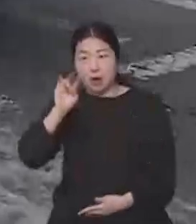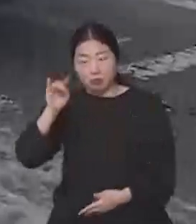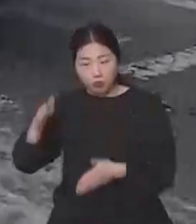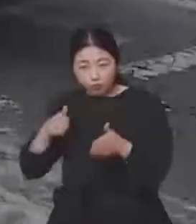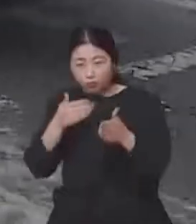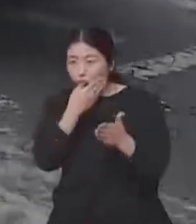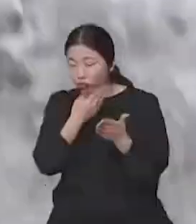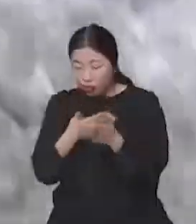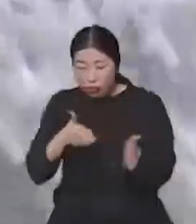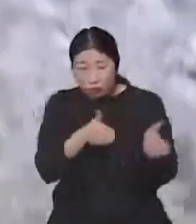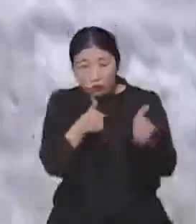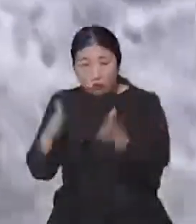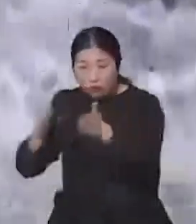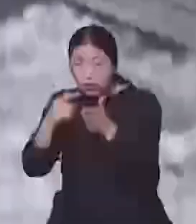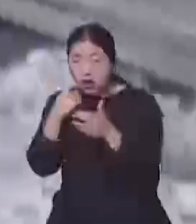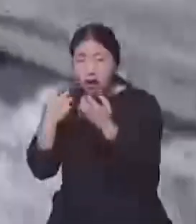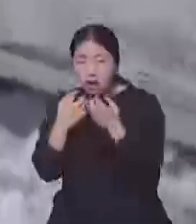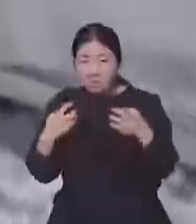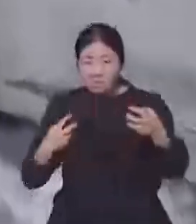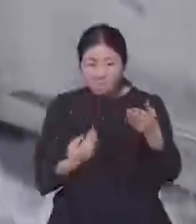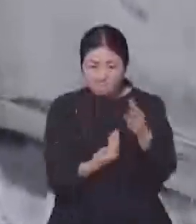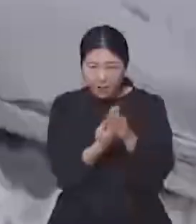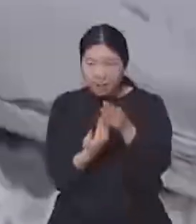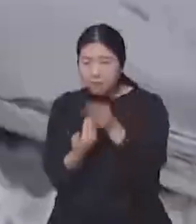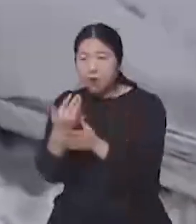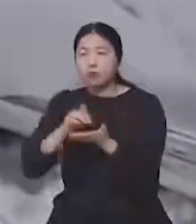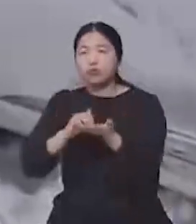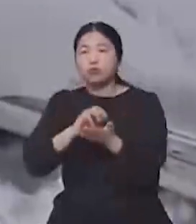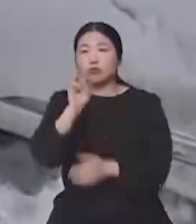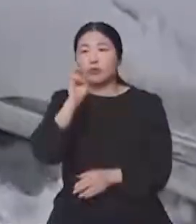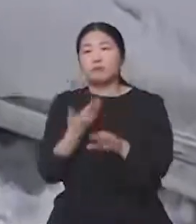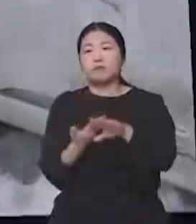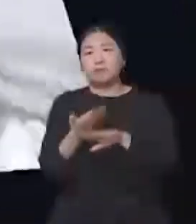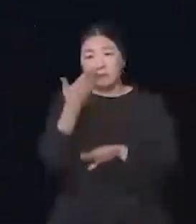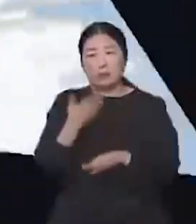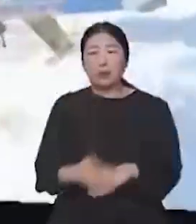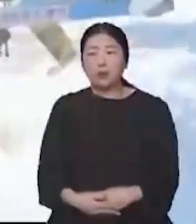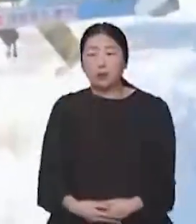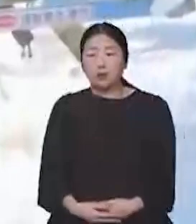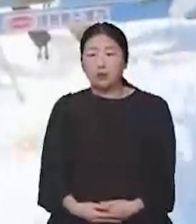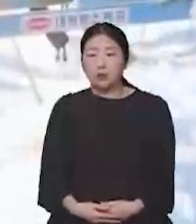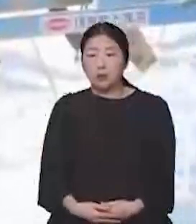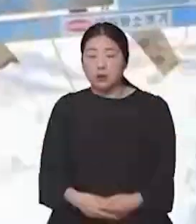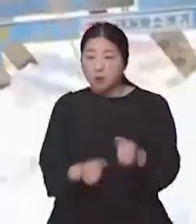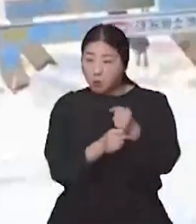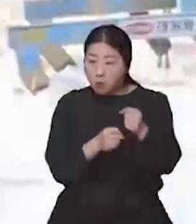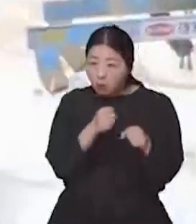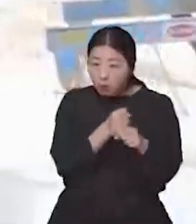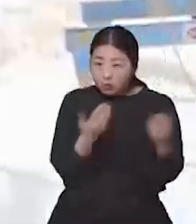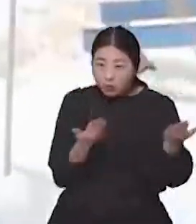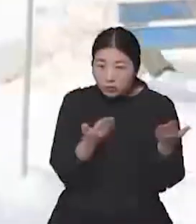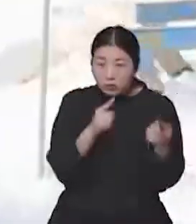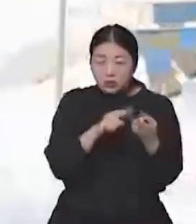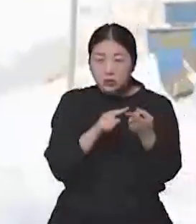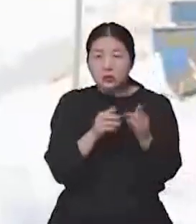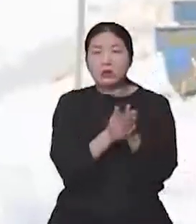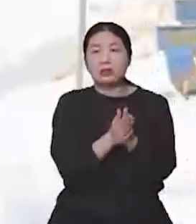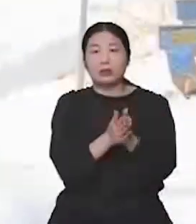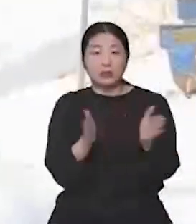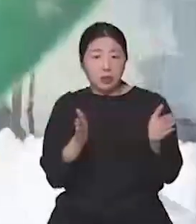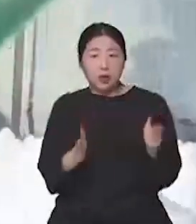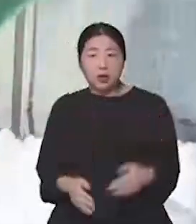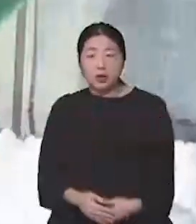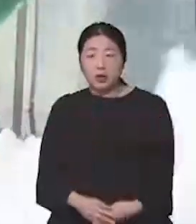광주 주요 도로에서 빙판길 사고가 30건 이상 발생했습니다. 복구 작업도 본격적으로